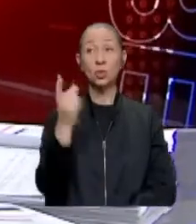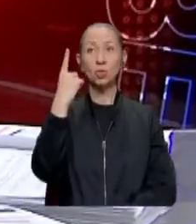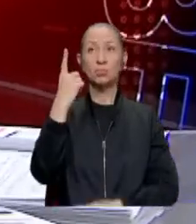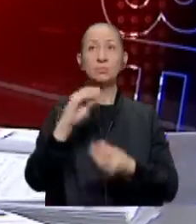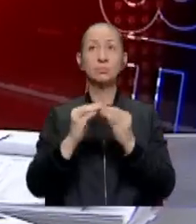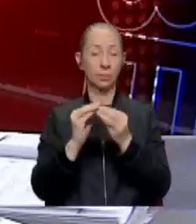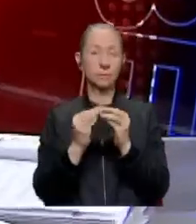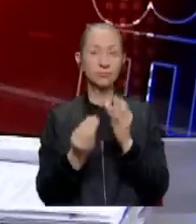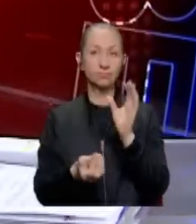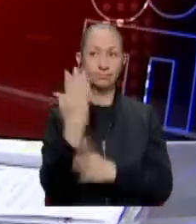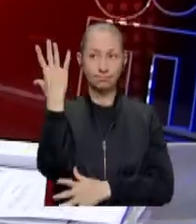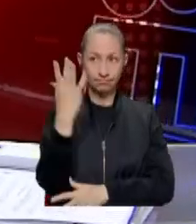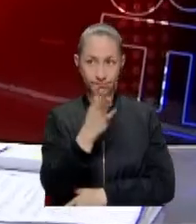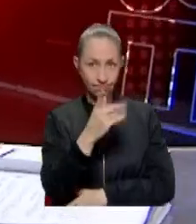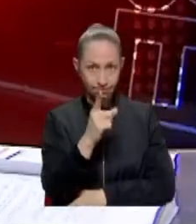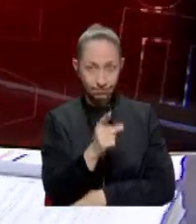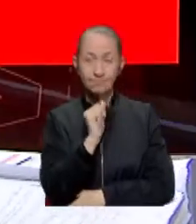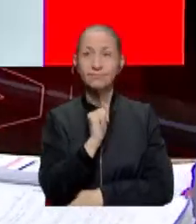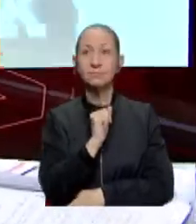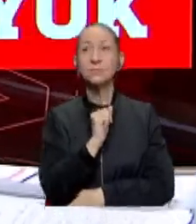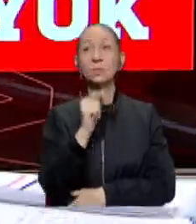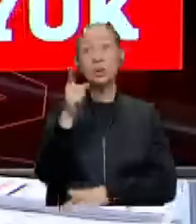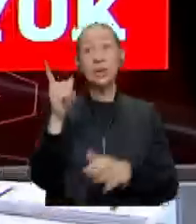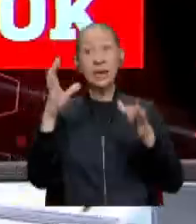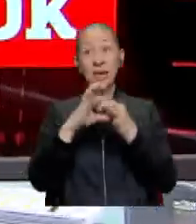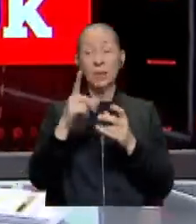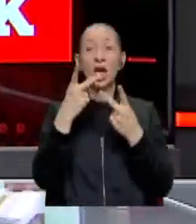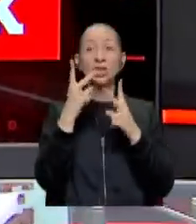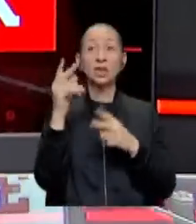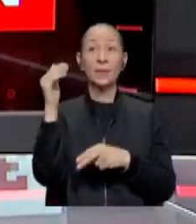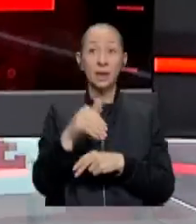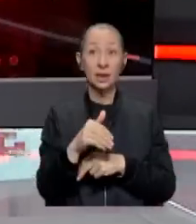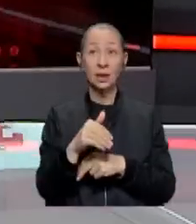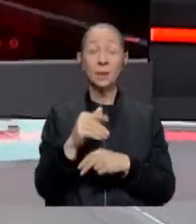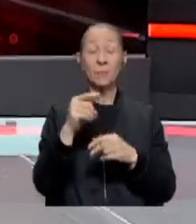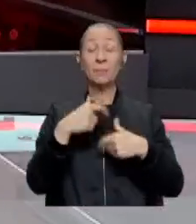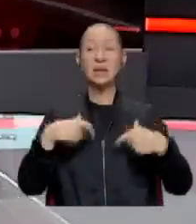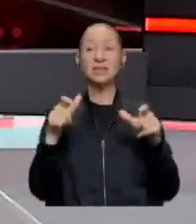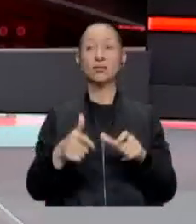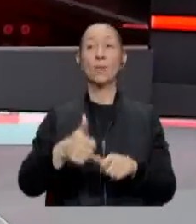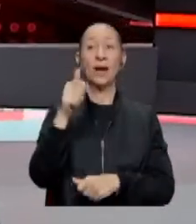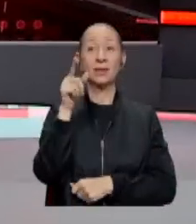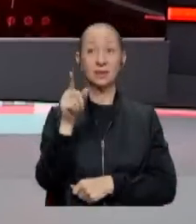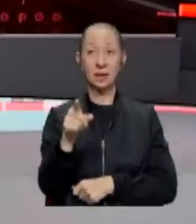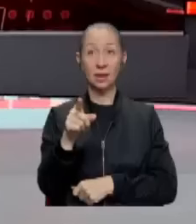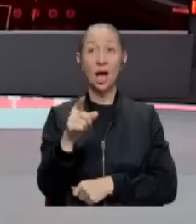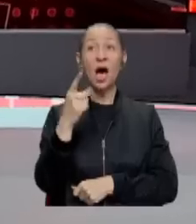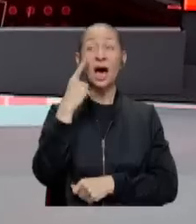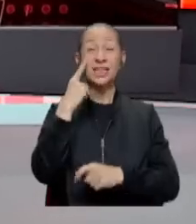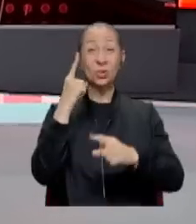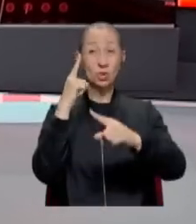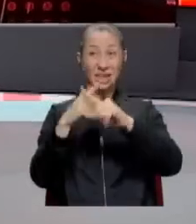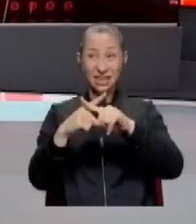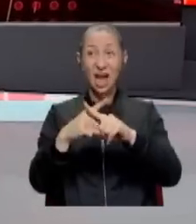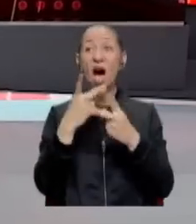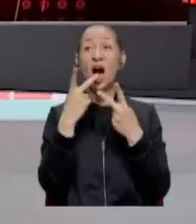muhalefet skandal gündeme getirdik biliyorsunuz şimdi Bununla ilgili bugün açıklama geldi Milli Savunma Bakanlığı'ndan Atatürk